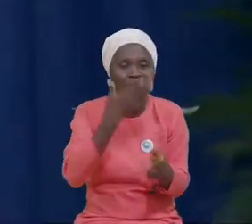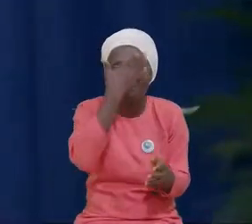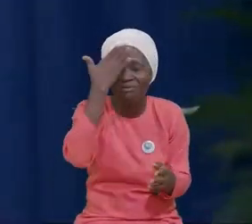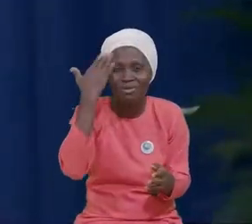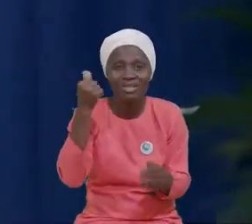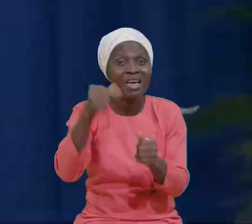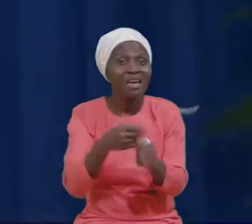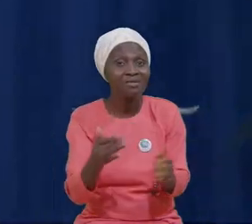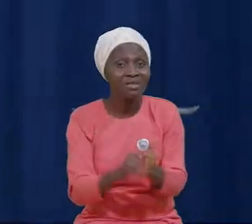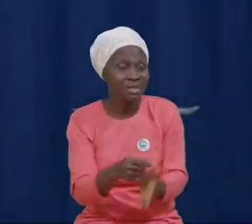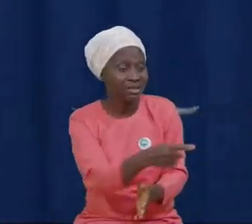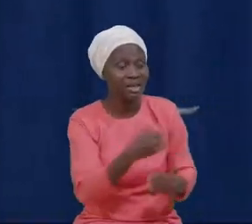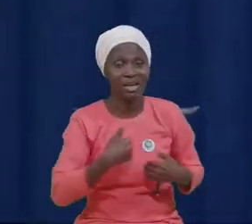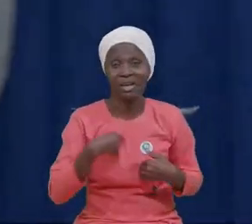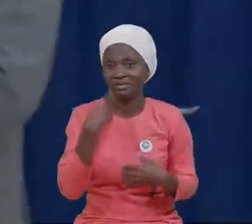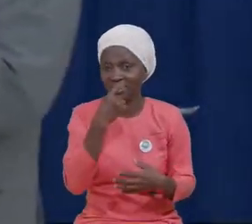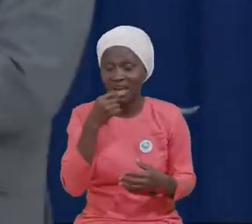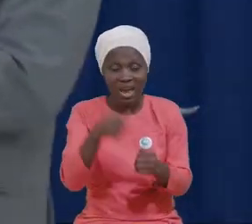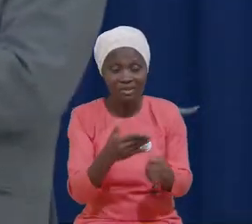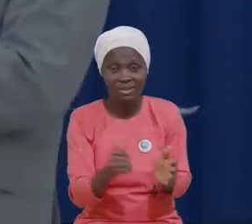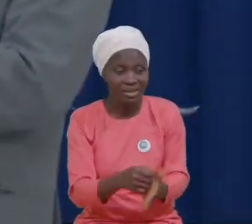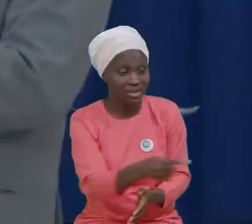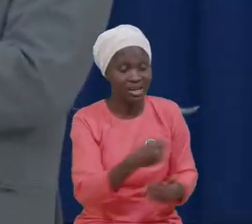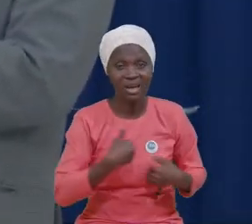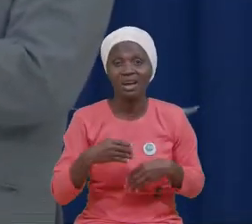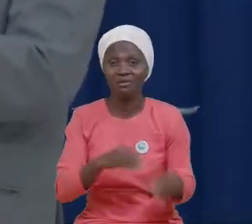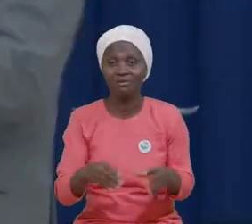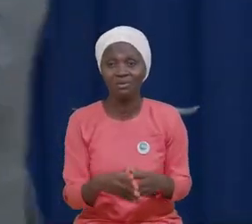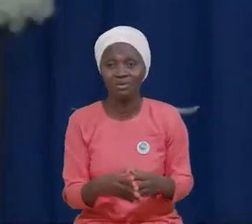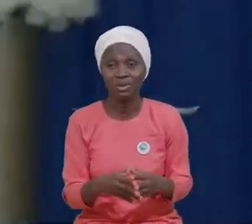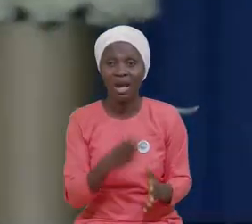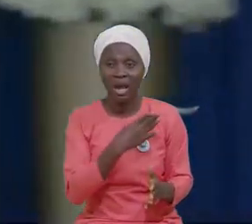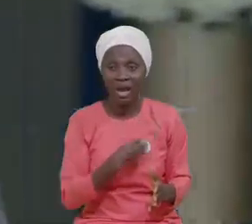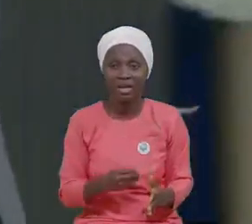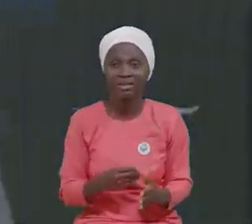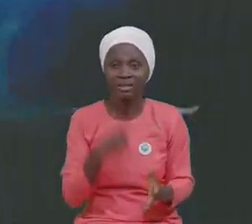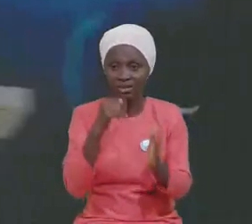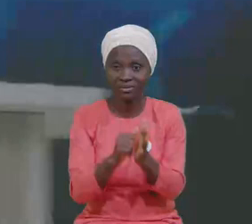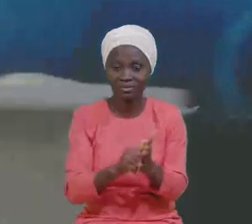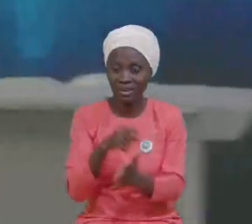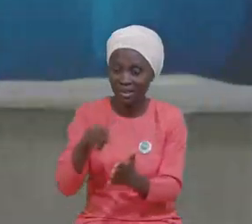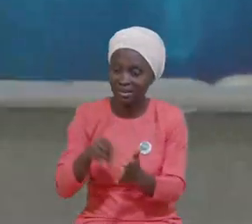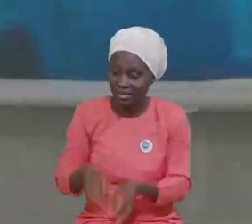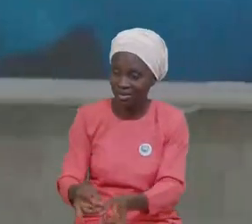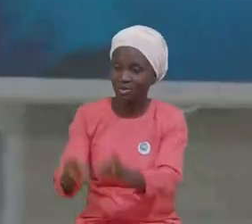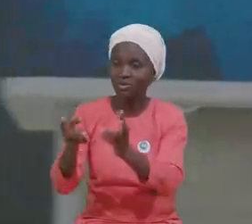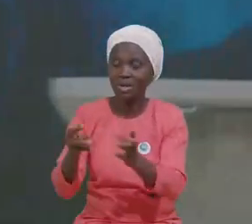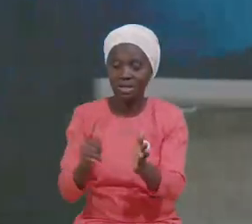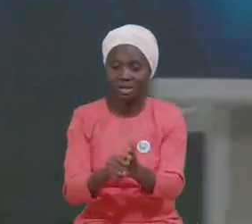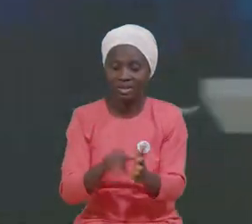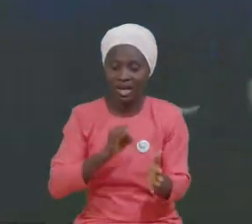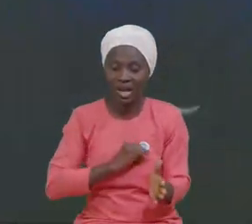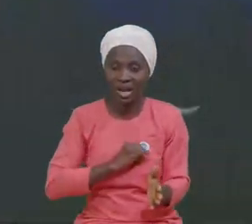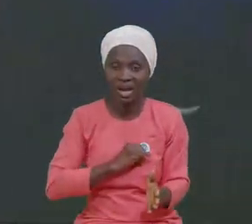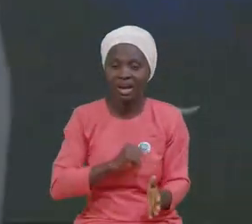tout ce qu'ils ont dit, tout ce qu'ils ont fait, et les blocages sur le chemin, qui ne sont pas